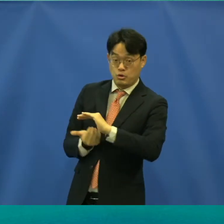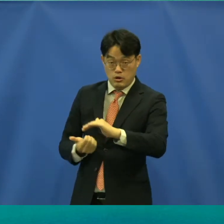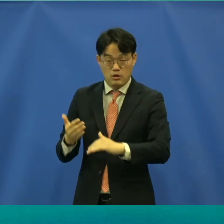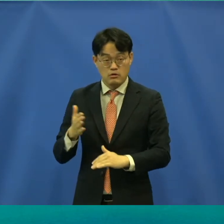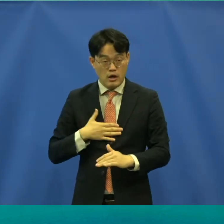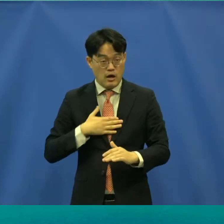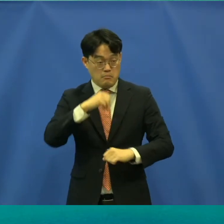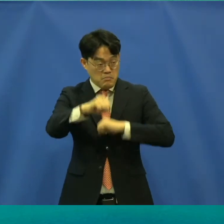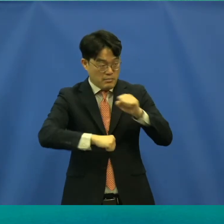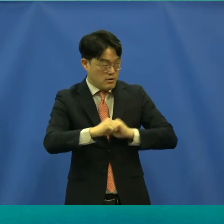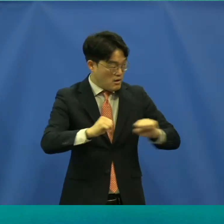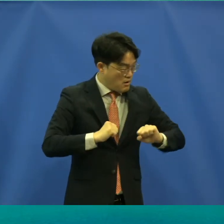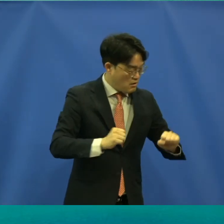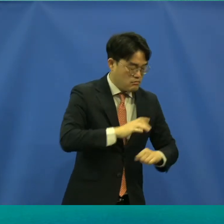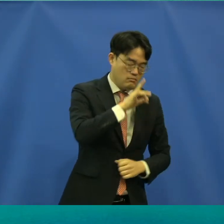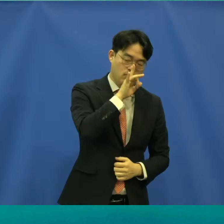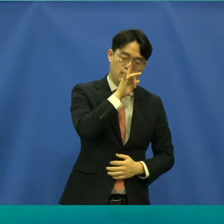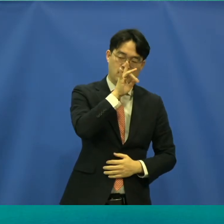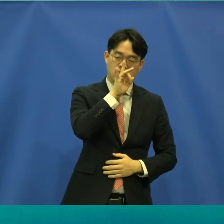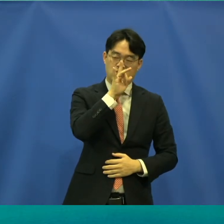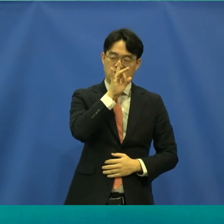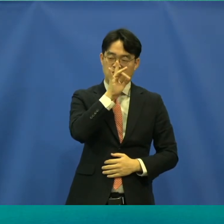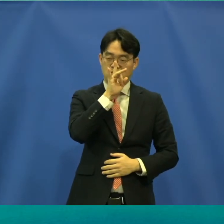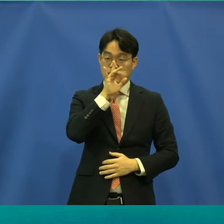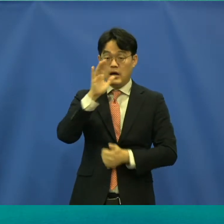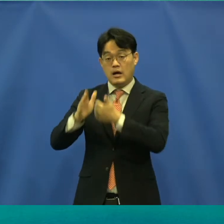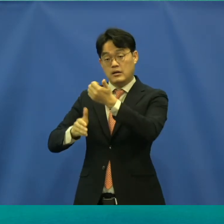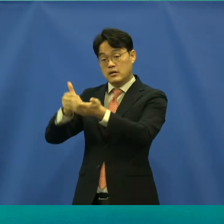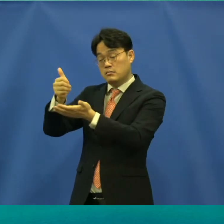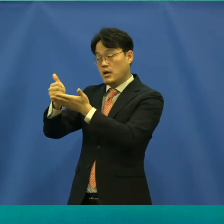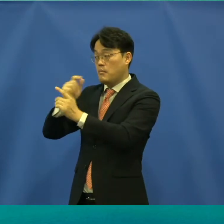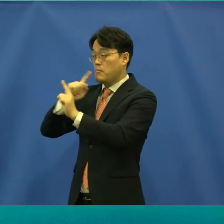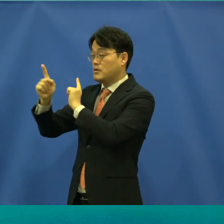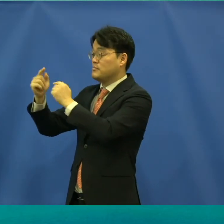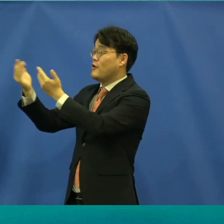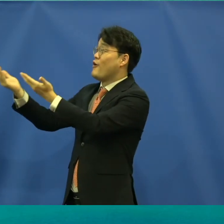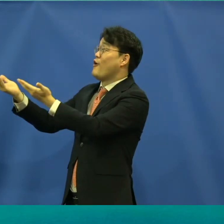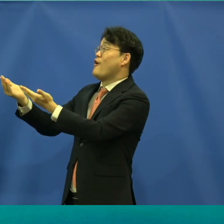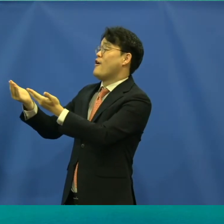우리에게 말씀이 임하면 그 말씀이 나를 이끌어 갑니다.